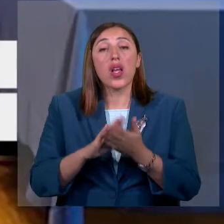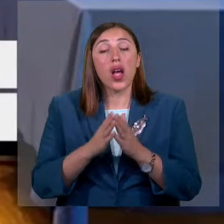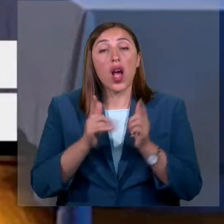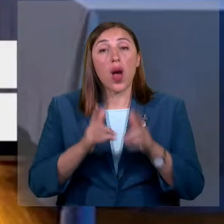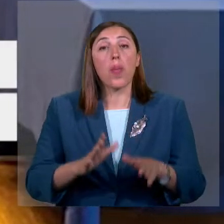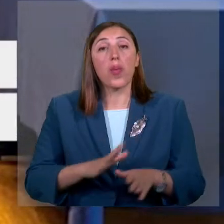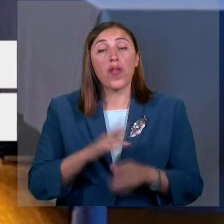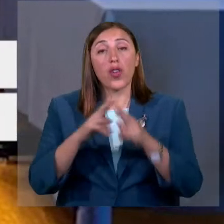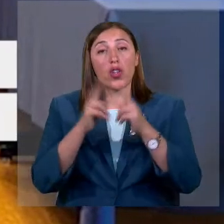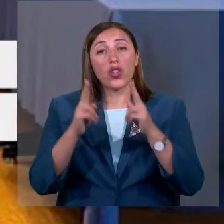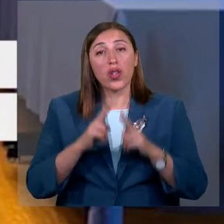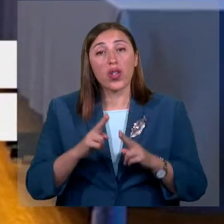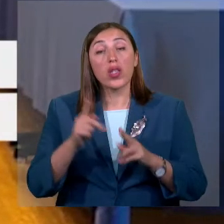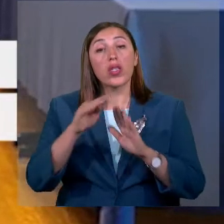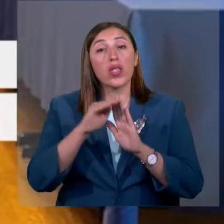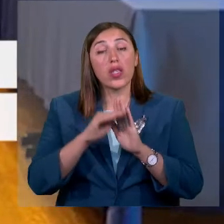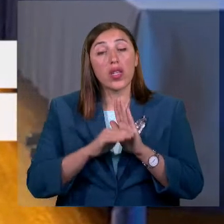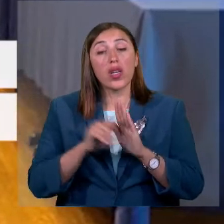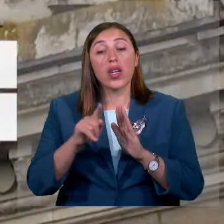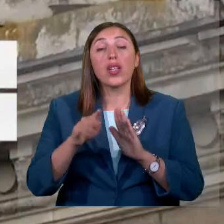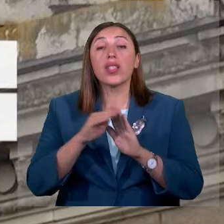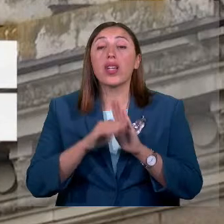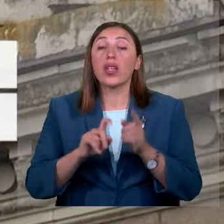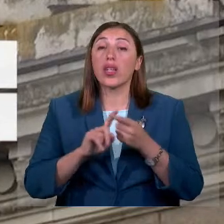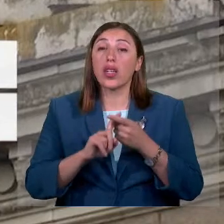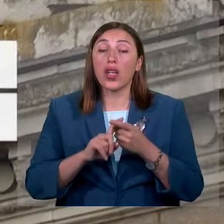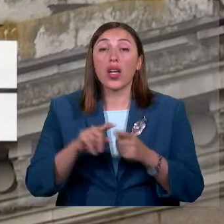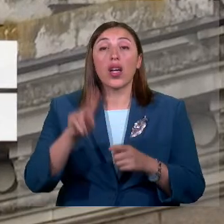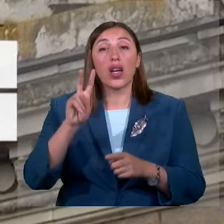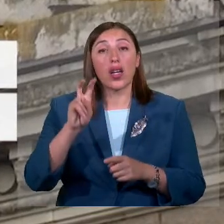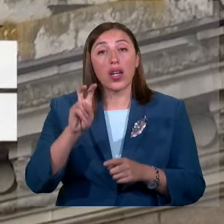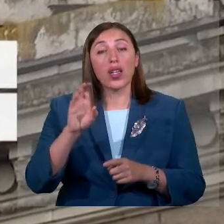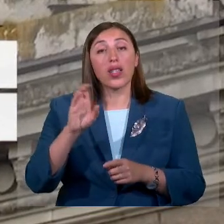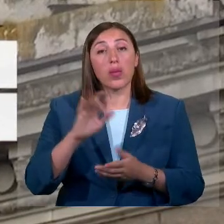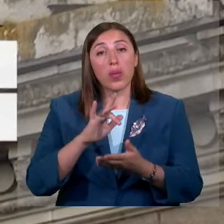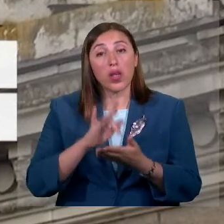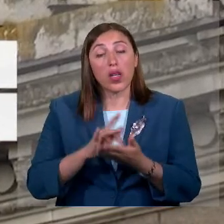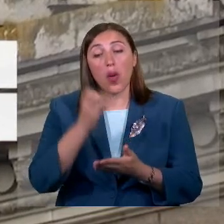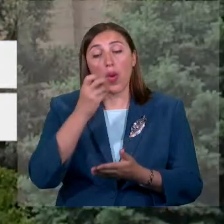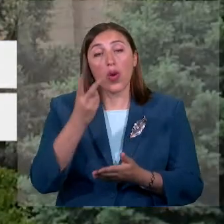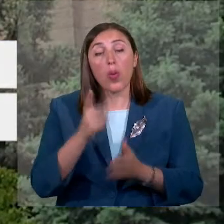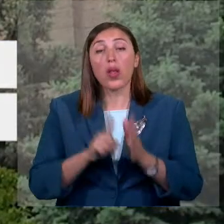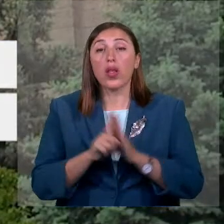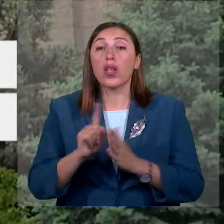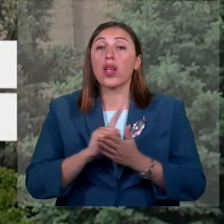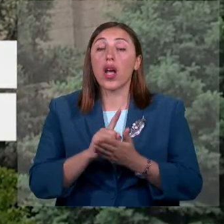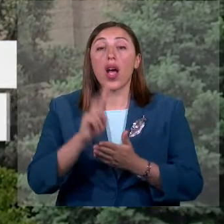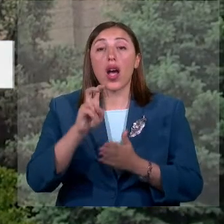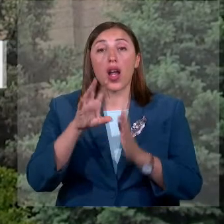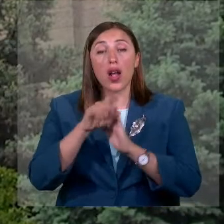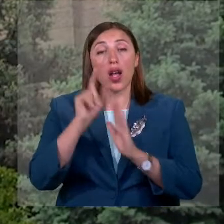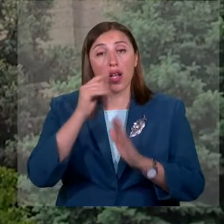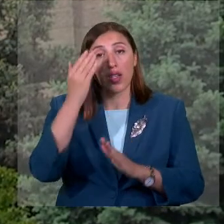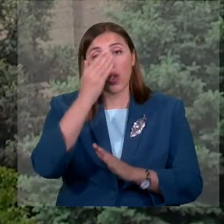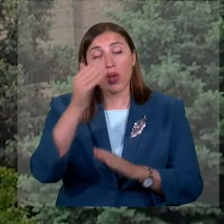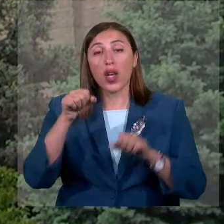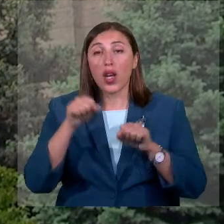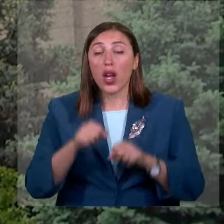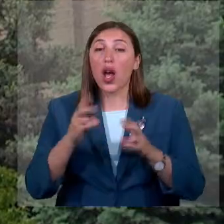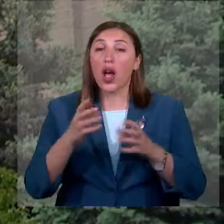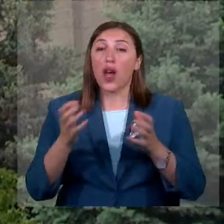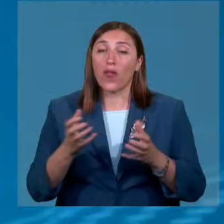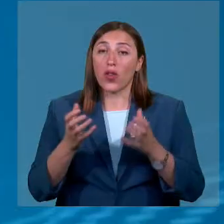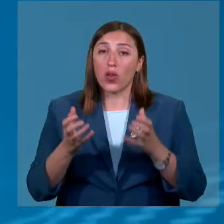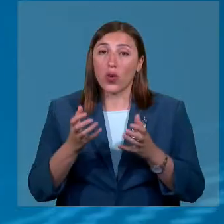ստեղծել միջազգային մեխանիզմ, որի շրջանակներում Ստեփանակերտն ու Բաքուն պետք է քննարկեին Ղարաբաղի հայերի իրավունքներն ու